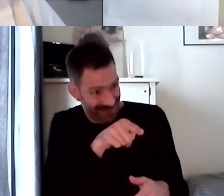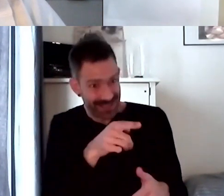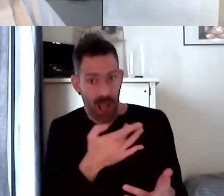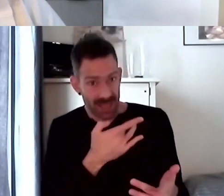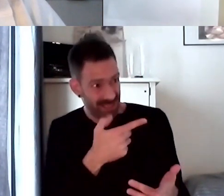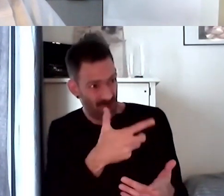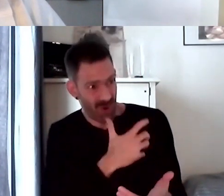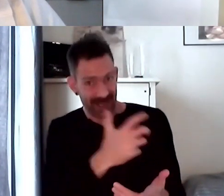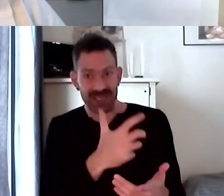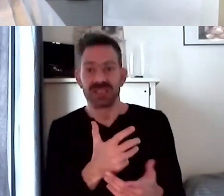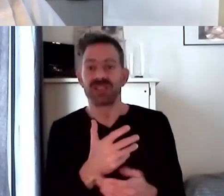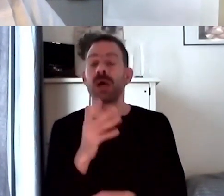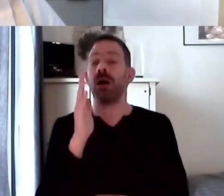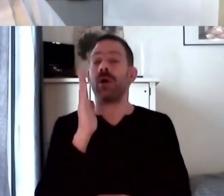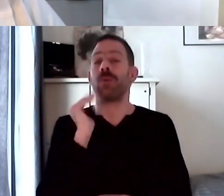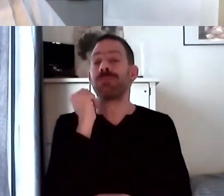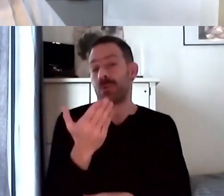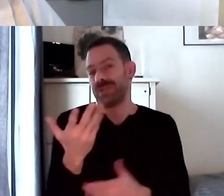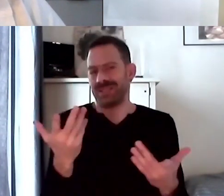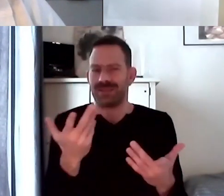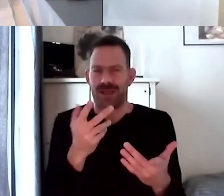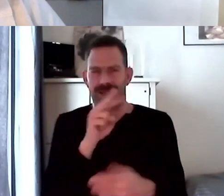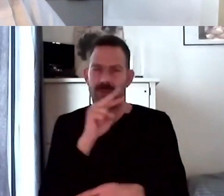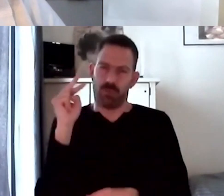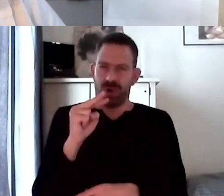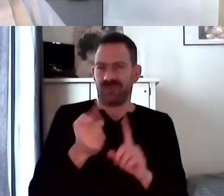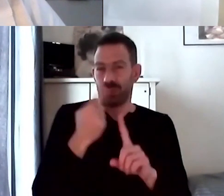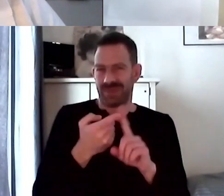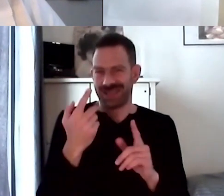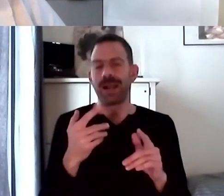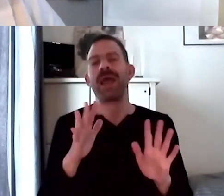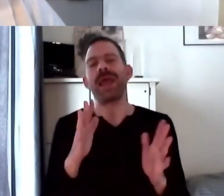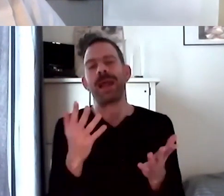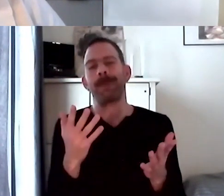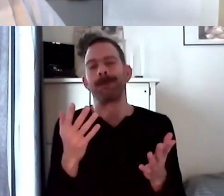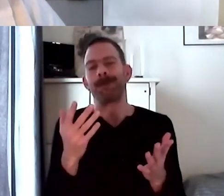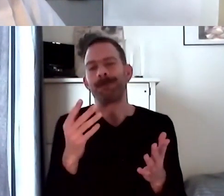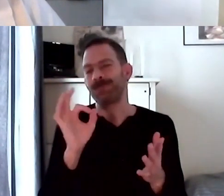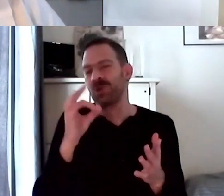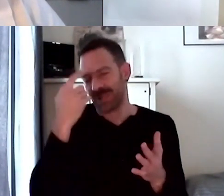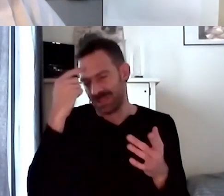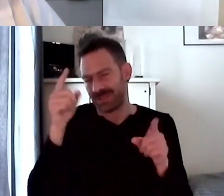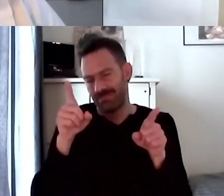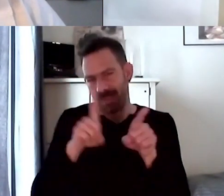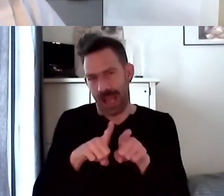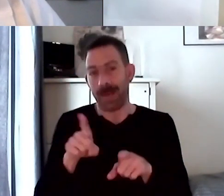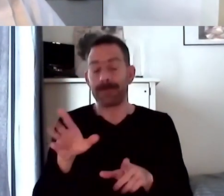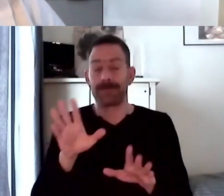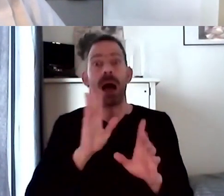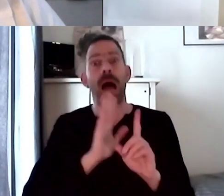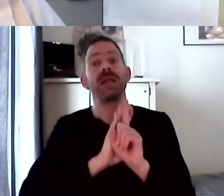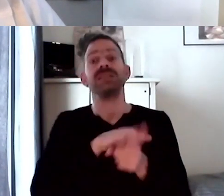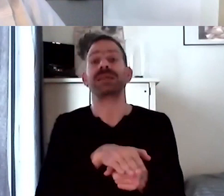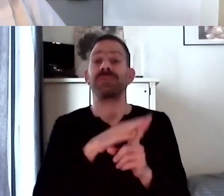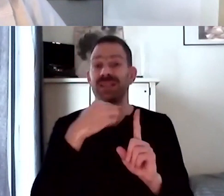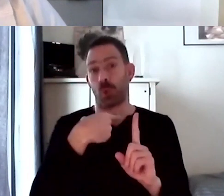effectivement cette façon de voir les choses, mais je suis d'accord, surtout, hein, ne faisons pas de discrimination positive